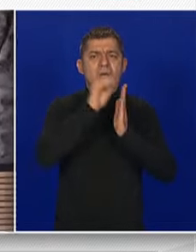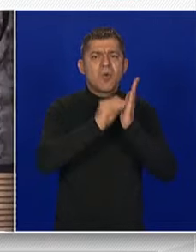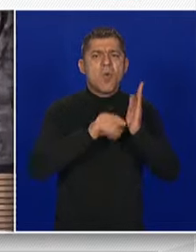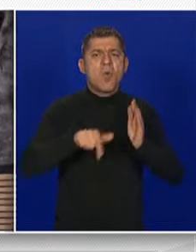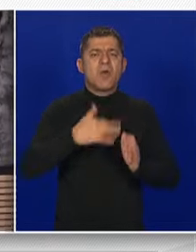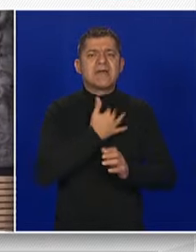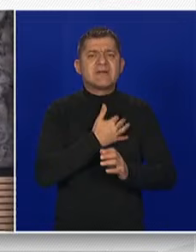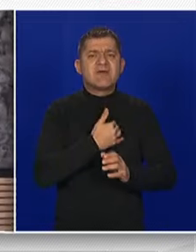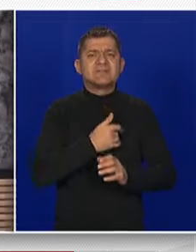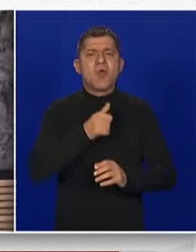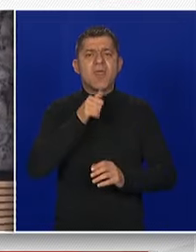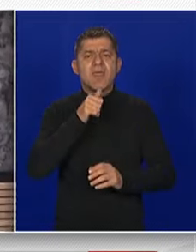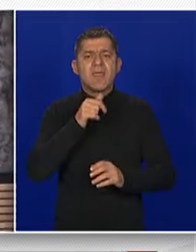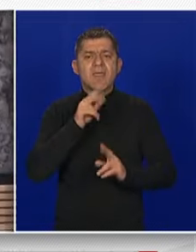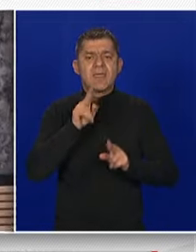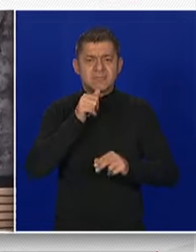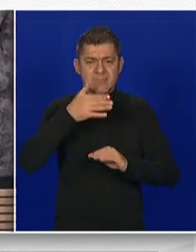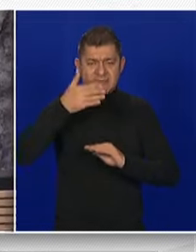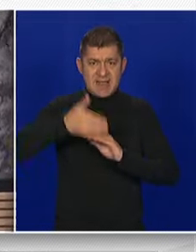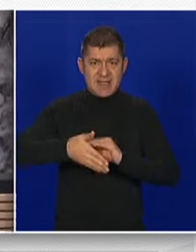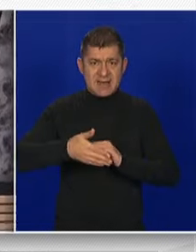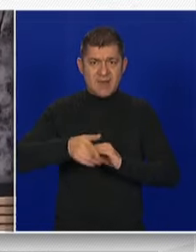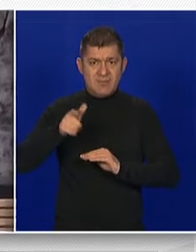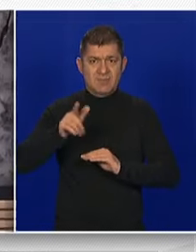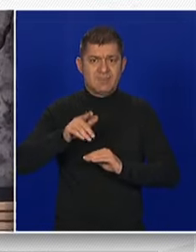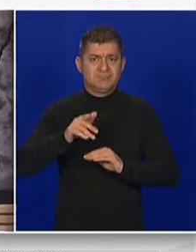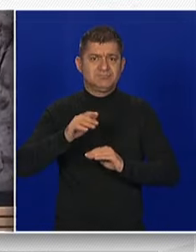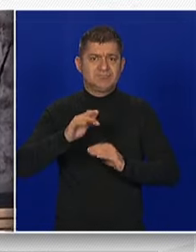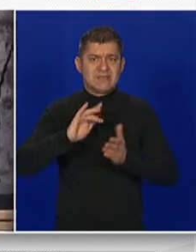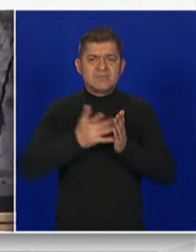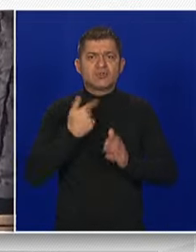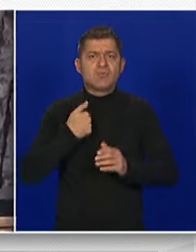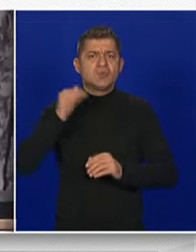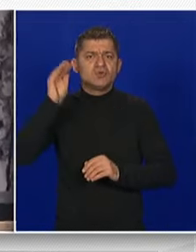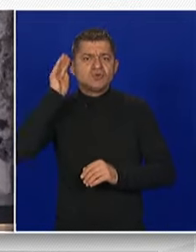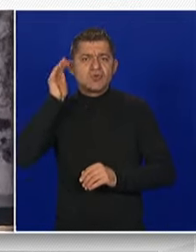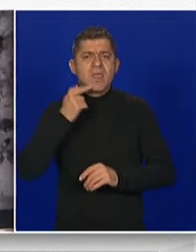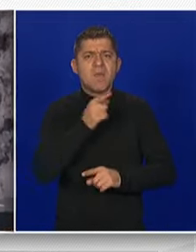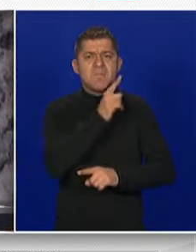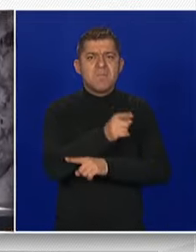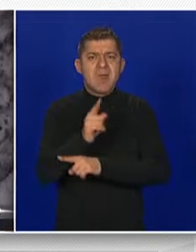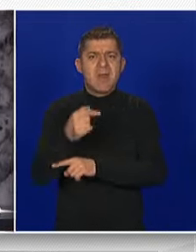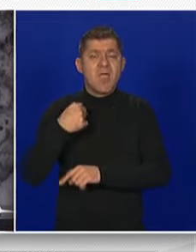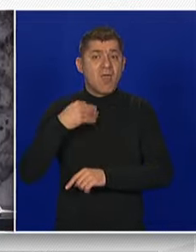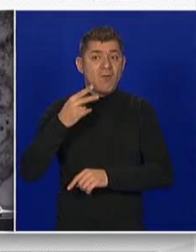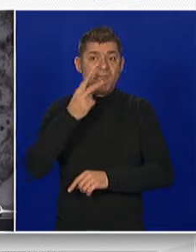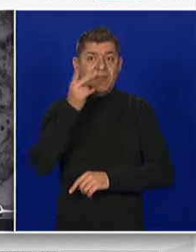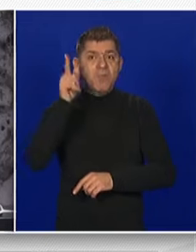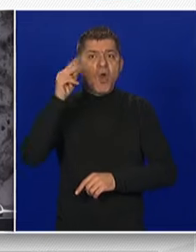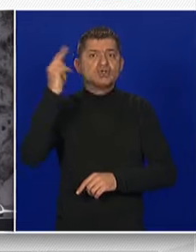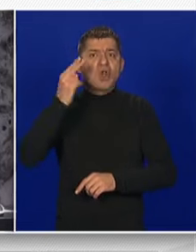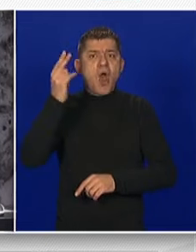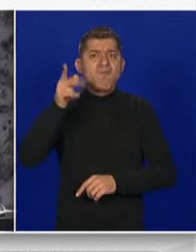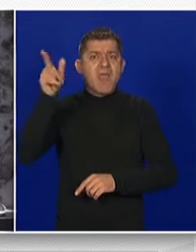Hrvatskoj? I samo za kraj, vezano za sve ovo što smo čuli danas i o mjerama, vidimo stanje u susjednoj Sloveniji. Dakle,